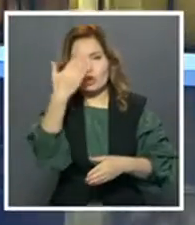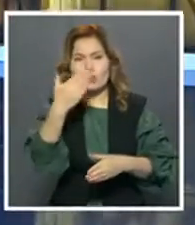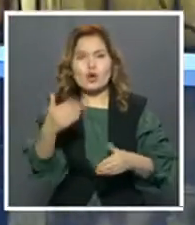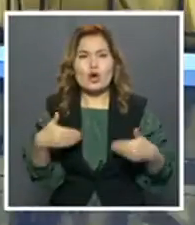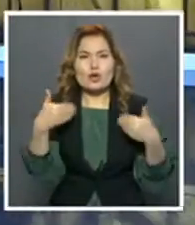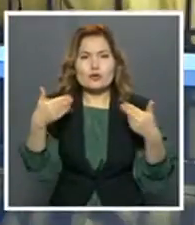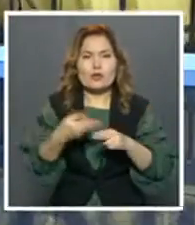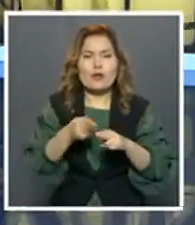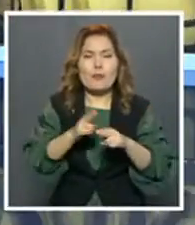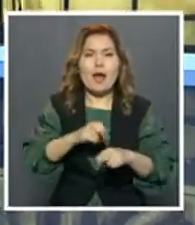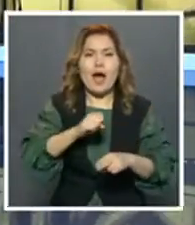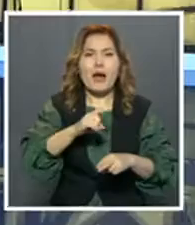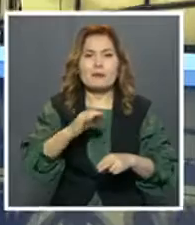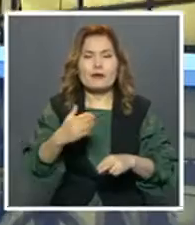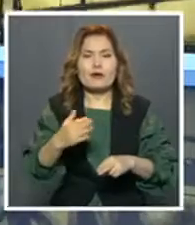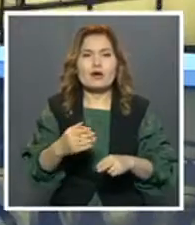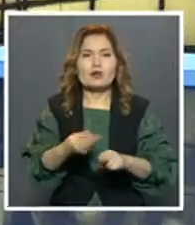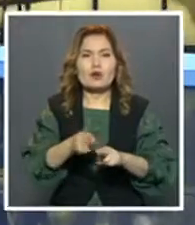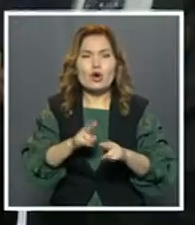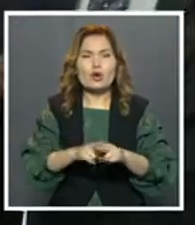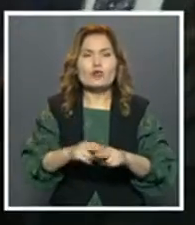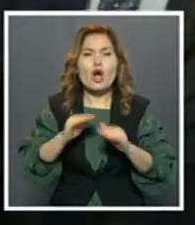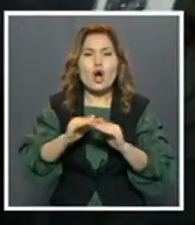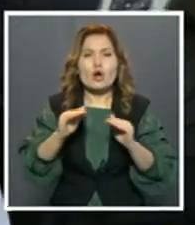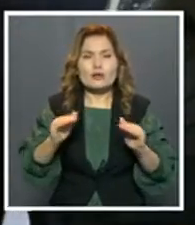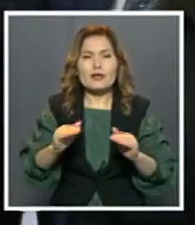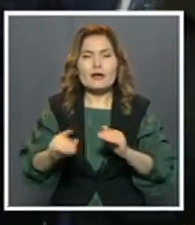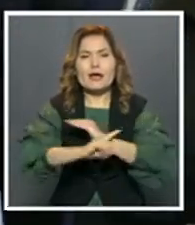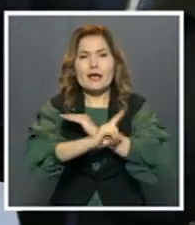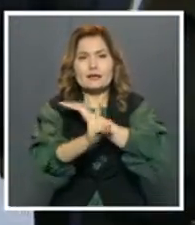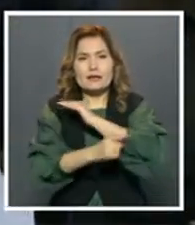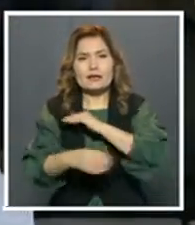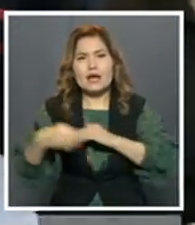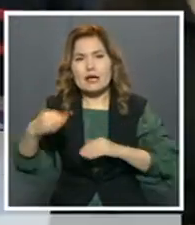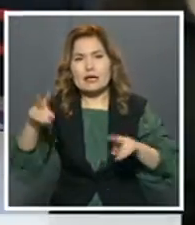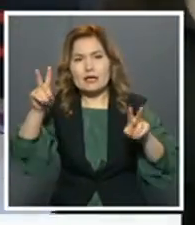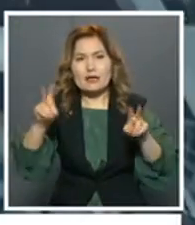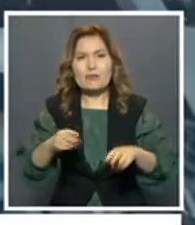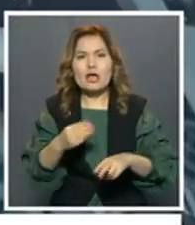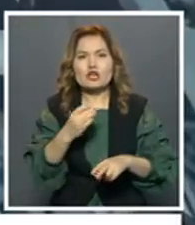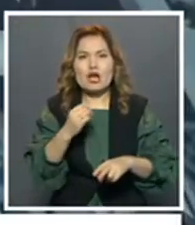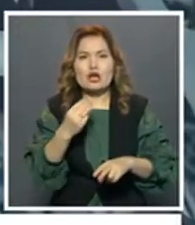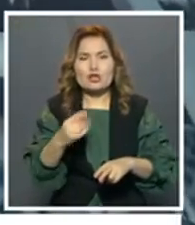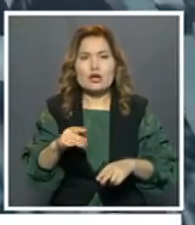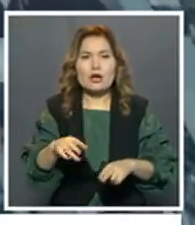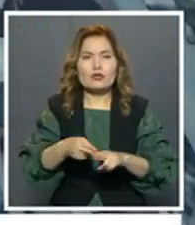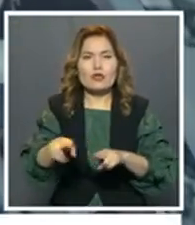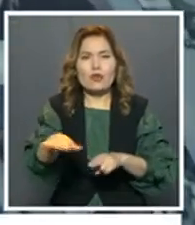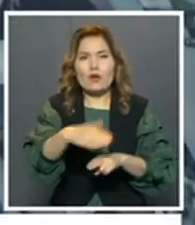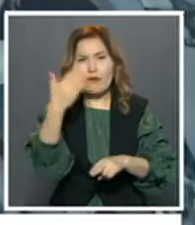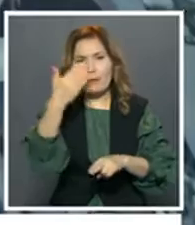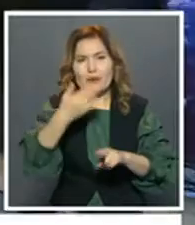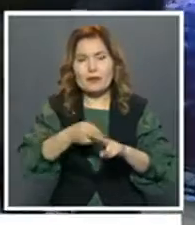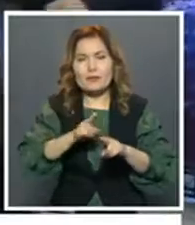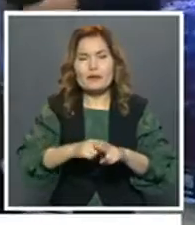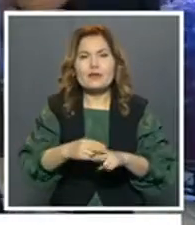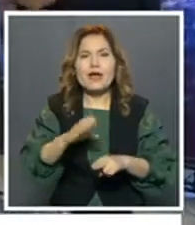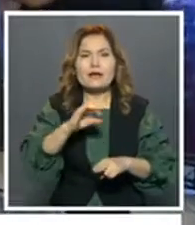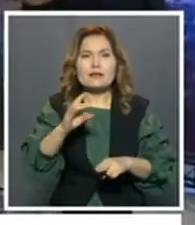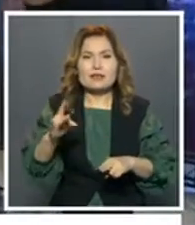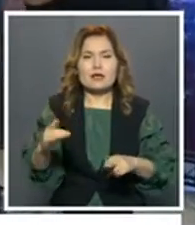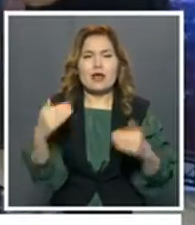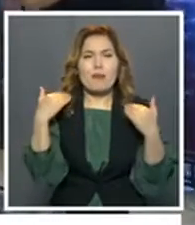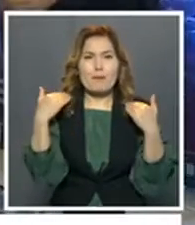Олар Нұркен Әбдіров, ұлдарымның ең кенжесі, Құнанбай, Шырақшы және Қарқаралы фильмдері. Алдымен Кеңес одағының